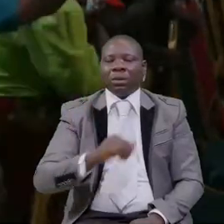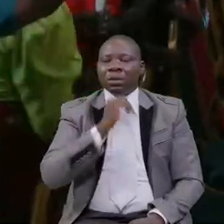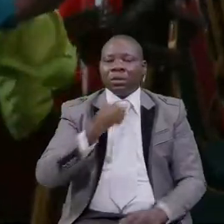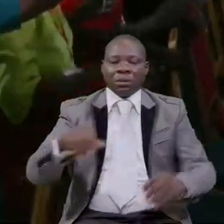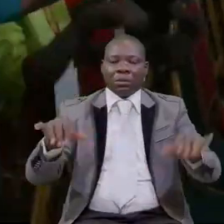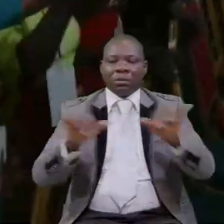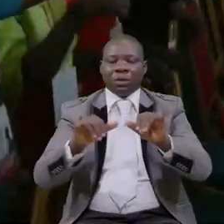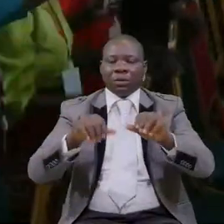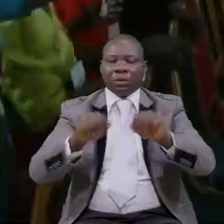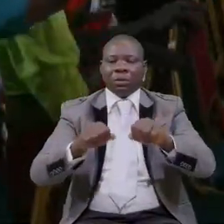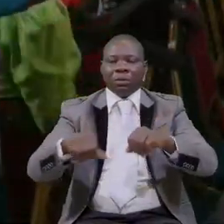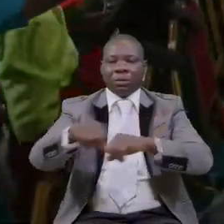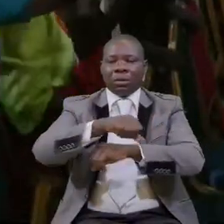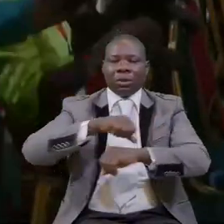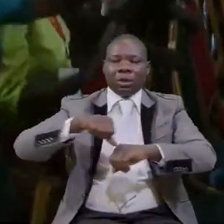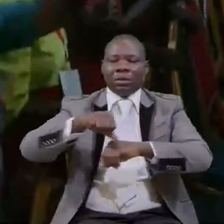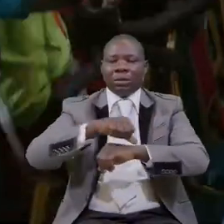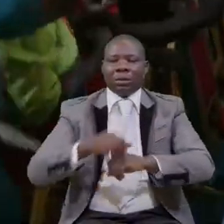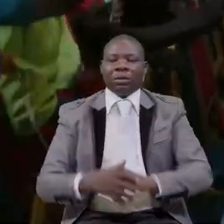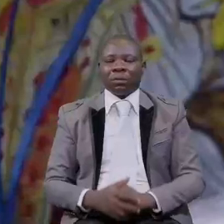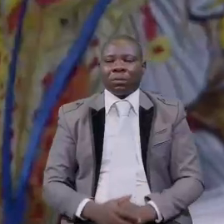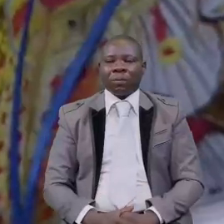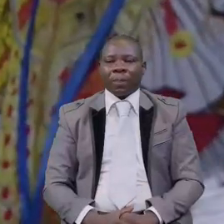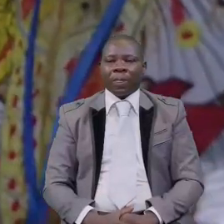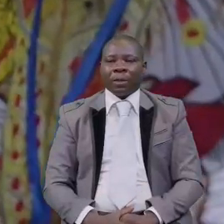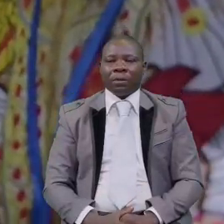une onction incommensurable.